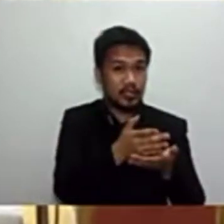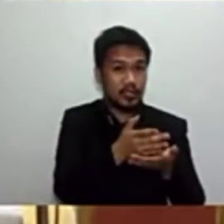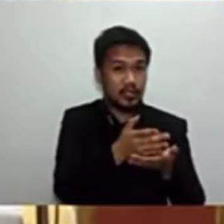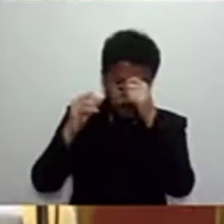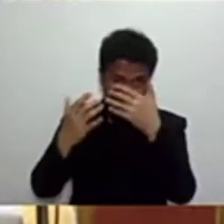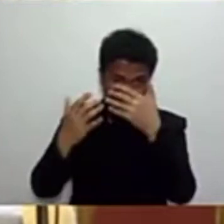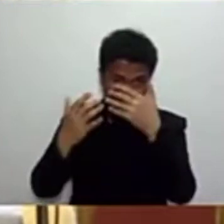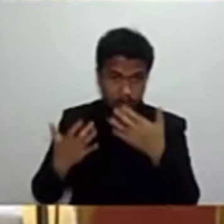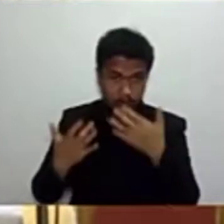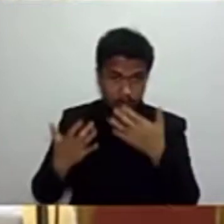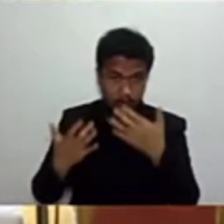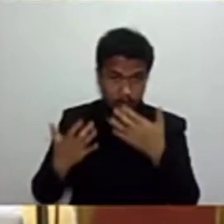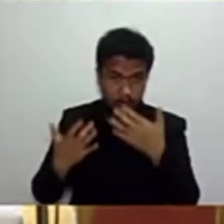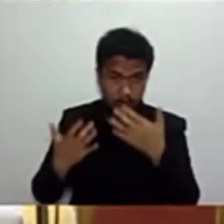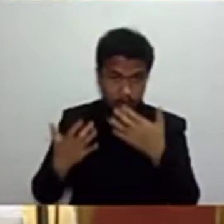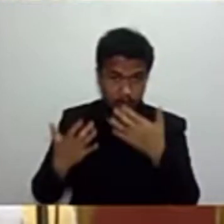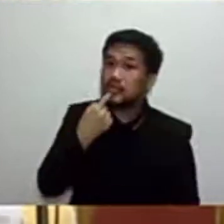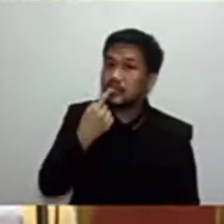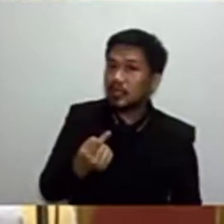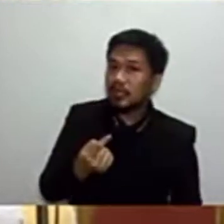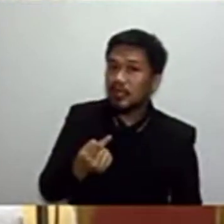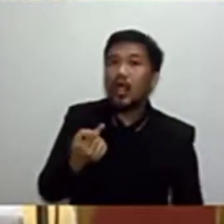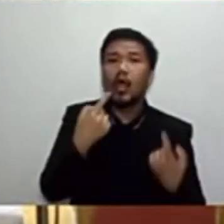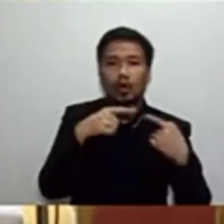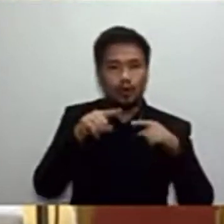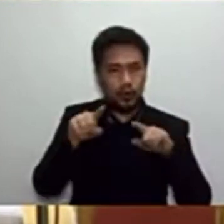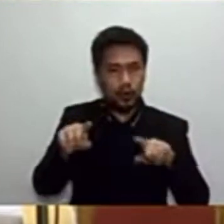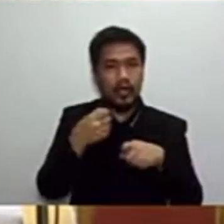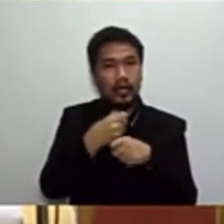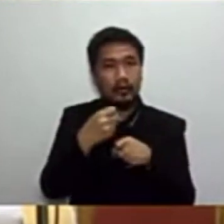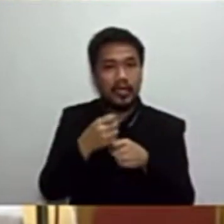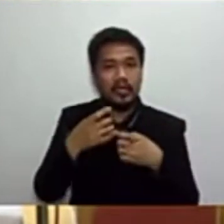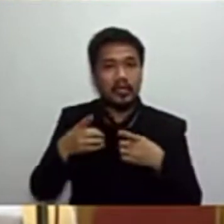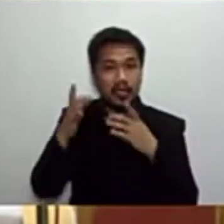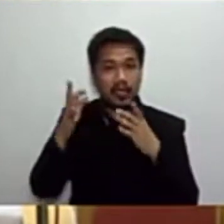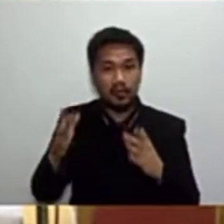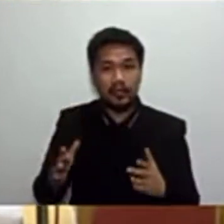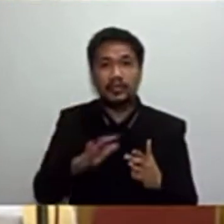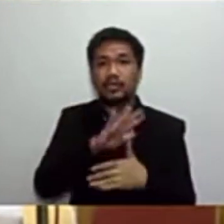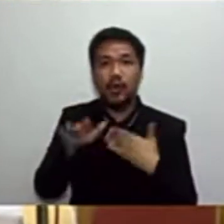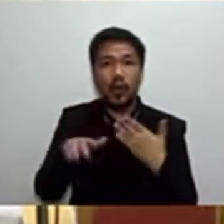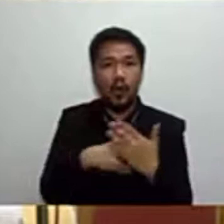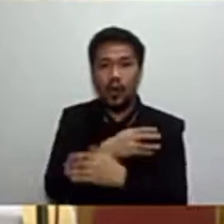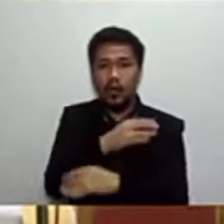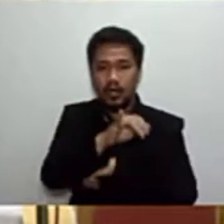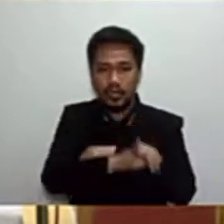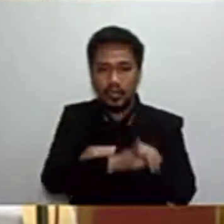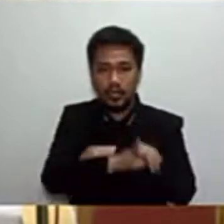Umayo kayo at gawin ninyong alagad ko ang lahat ng bansa.